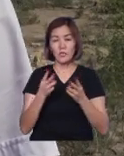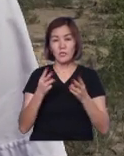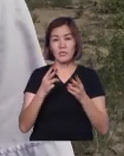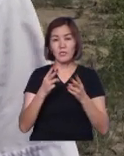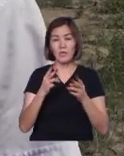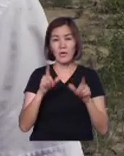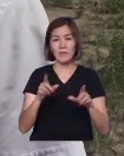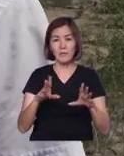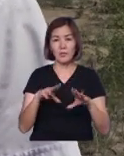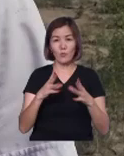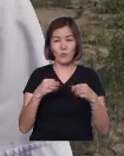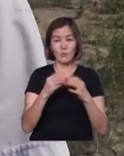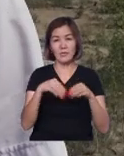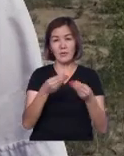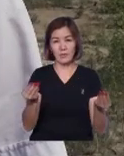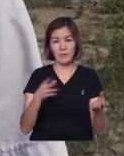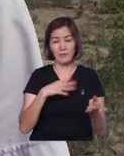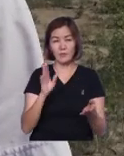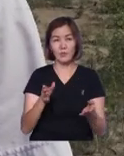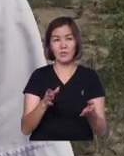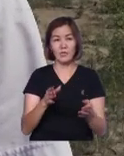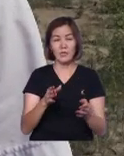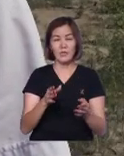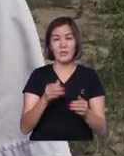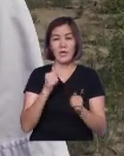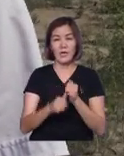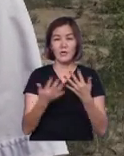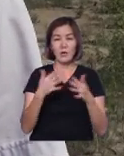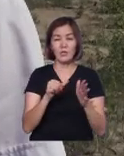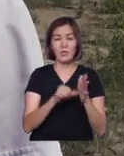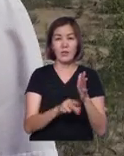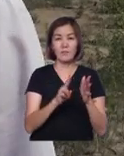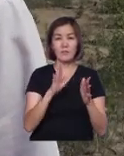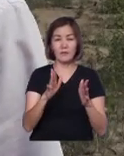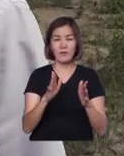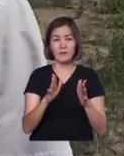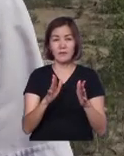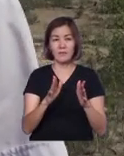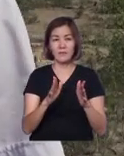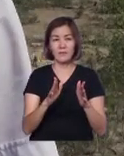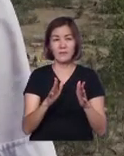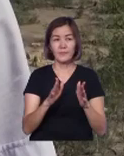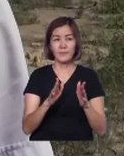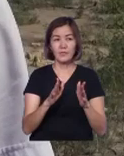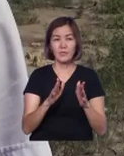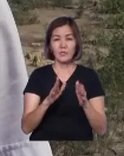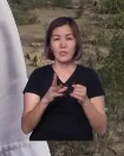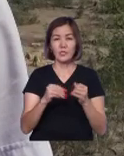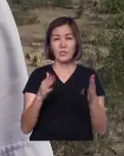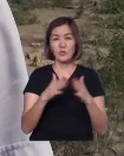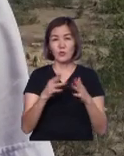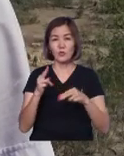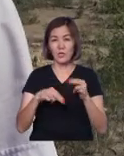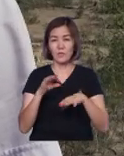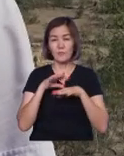береміз. Сонымен қоса тағы да әр ауылдан 60 пәтерлі осындай 60 жаңындай осындай жер үй тұрғын үйлер